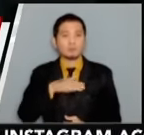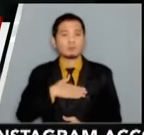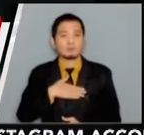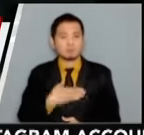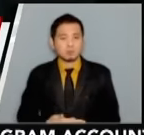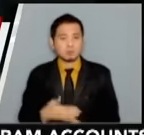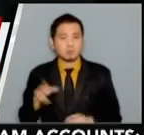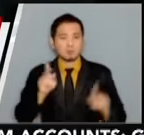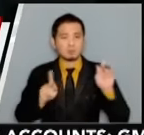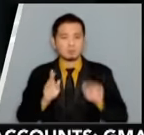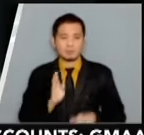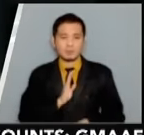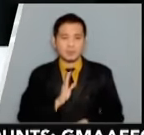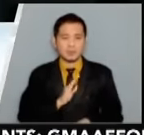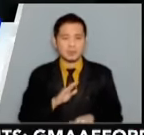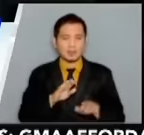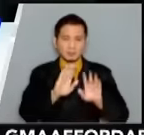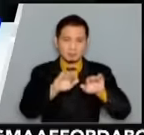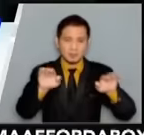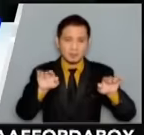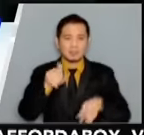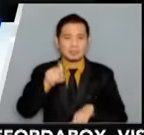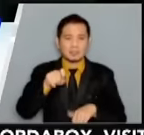lalo na't mga diapers na mga pambata,